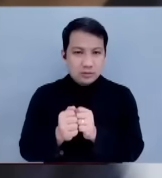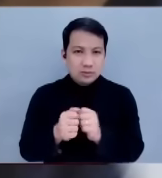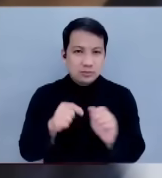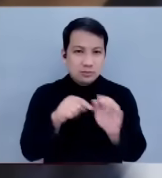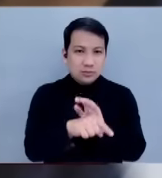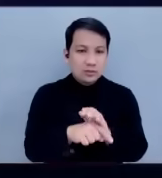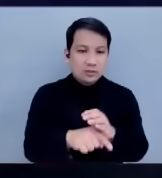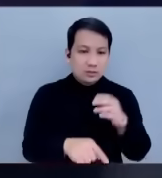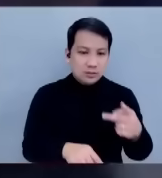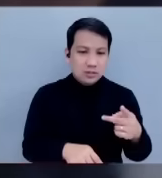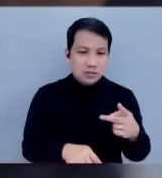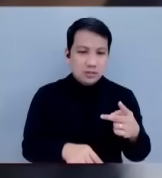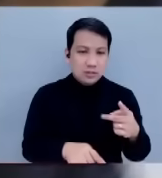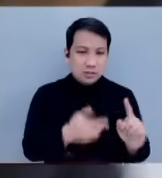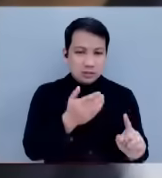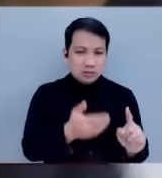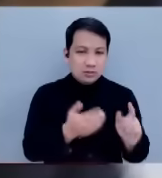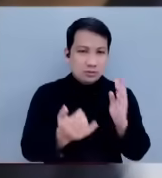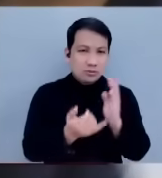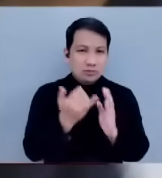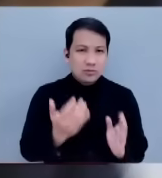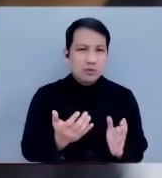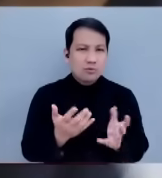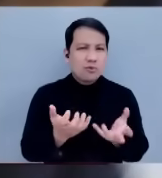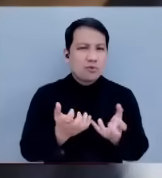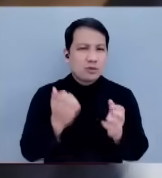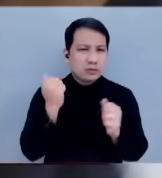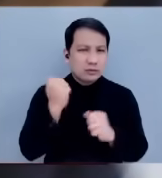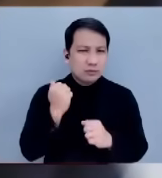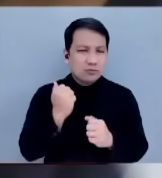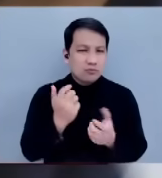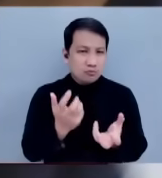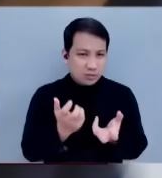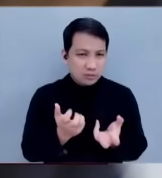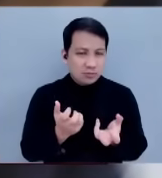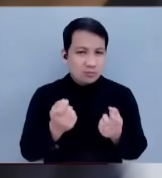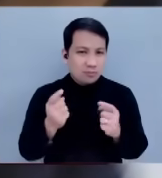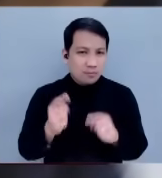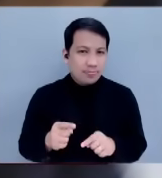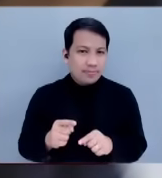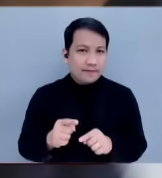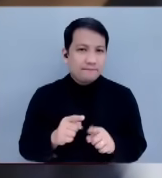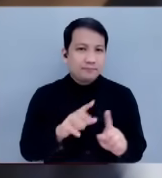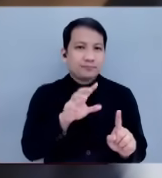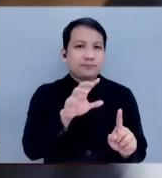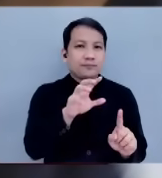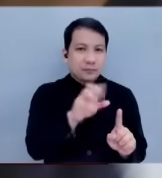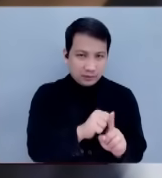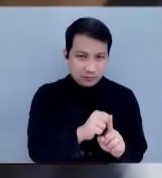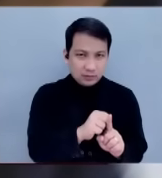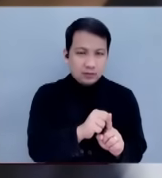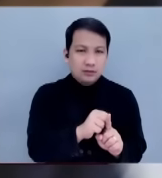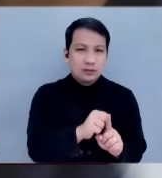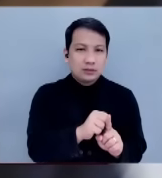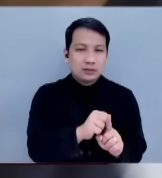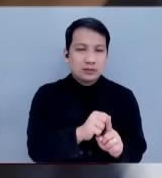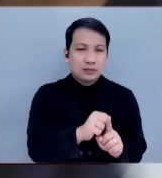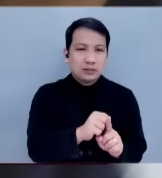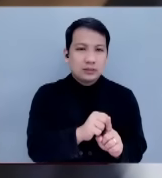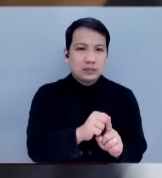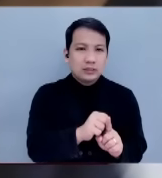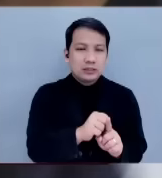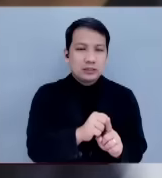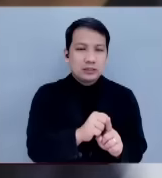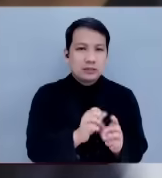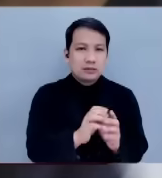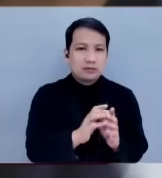Percy. Pero ang inasa namin dito ay siyempre yung pagdakit doon sa